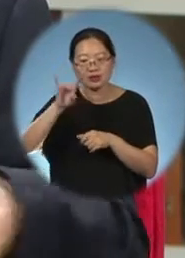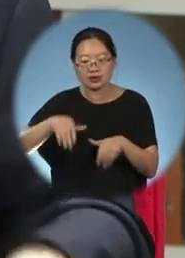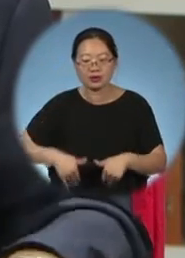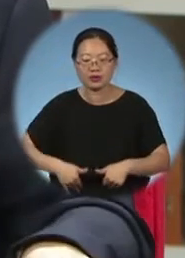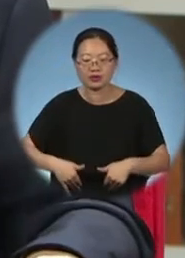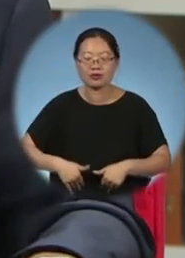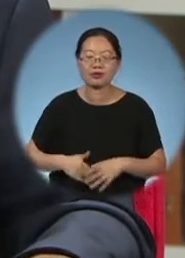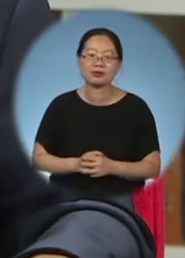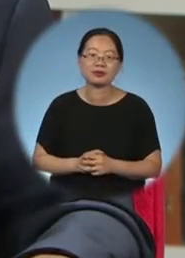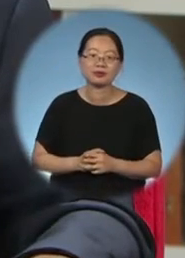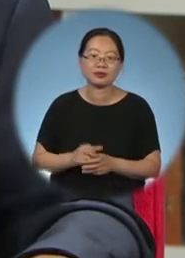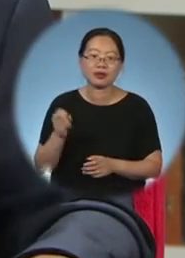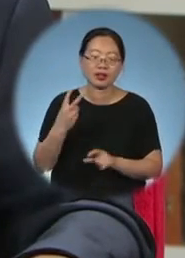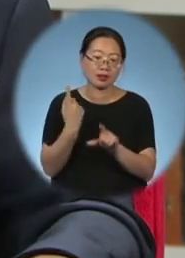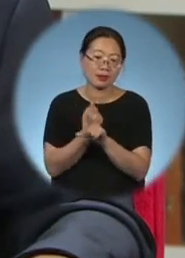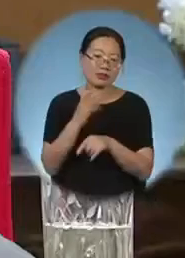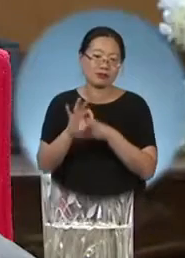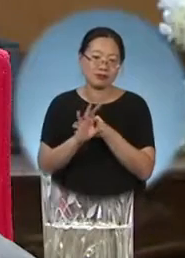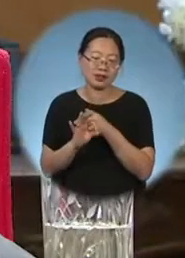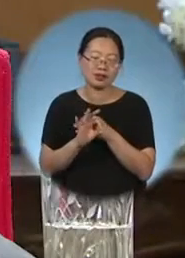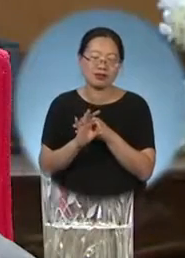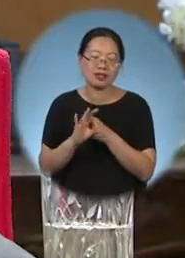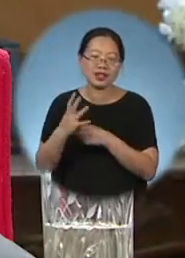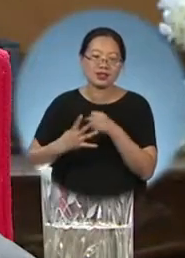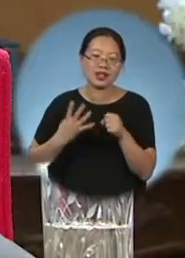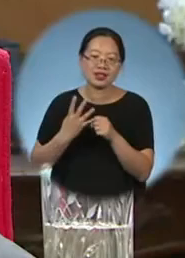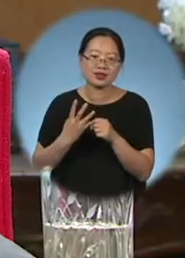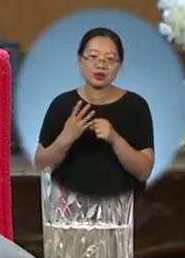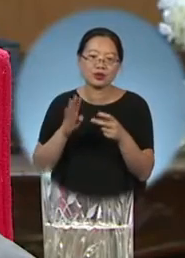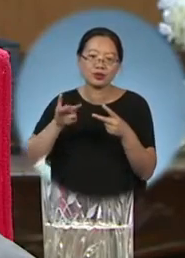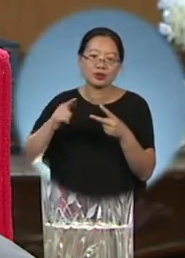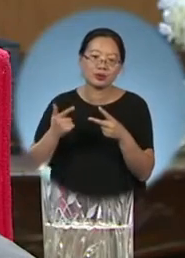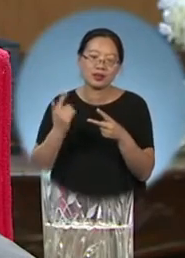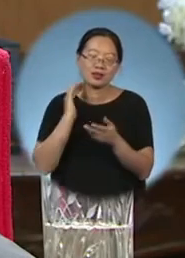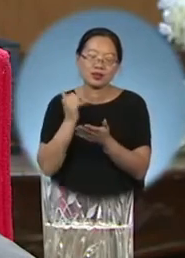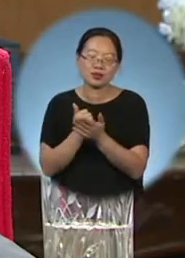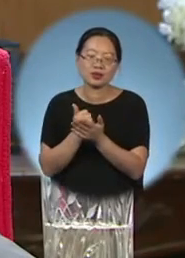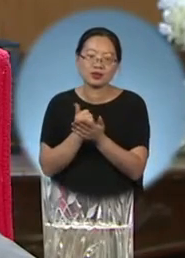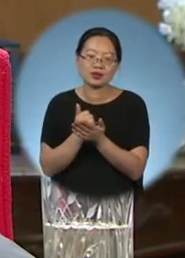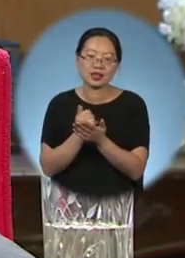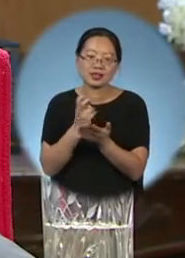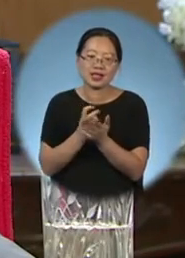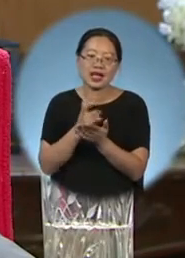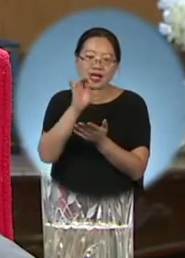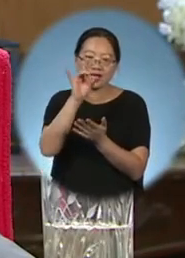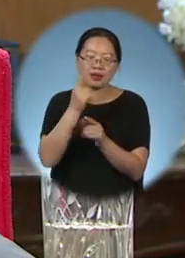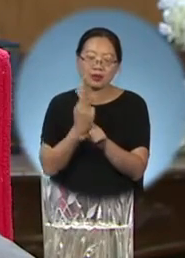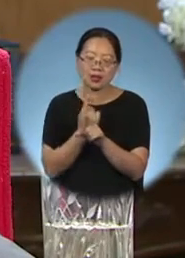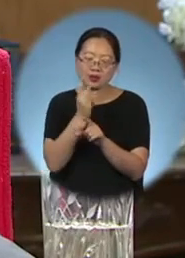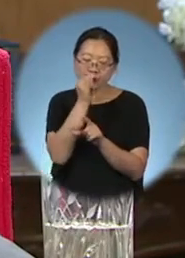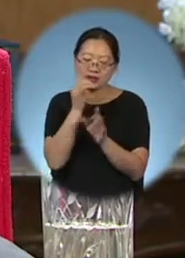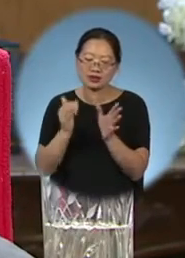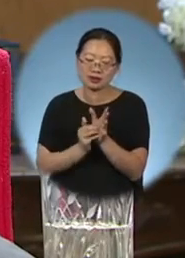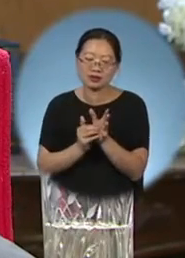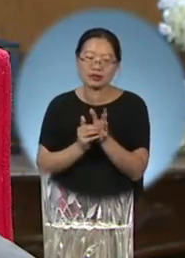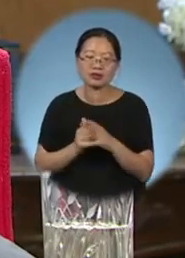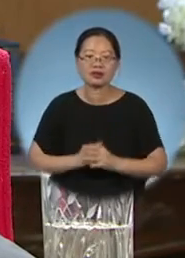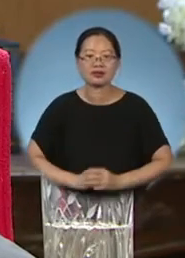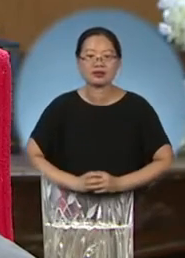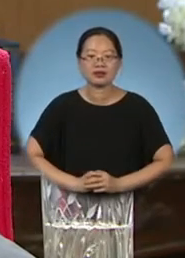있다. 그리고 바꾼다면 4년 중임 대통령제로 그거 하나 정도는 바꿀 필요가 있다. 예. 그 말씀이시고요.